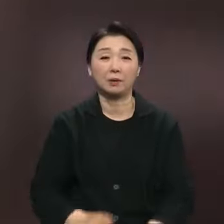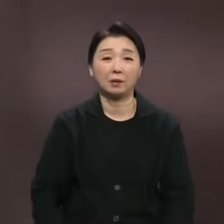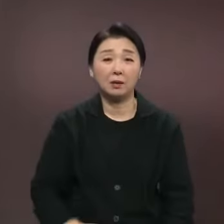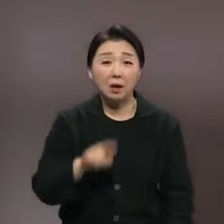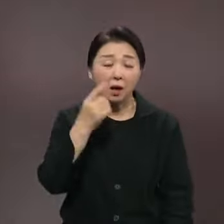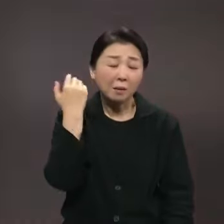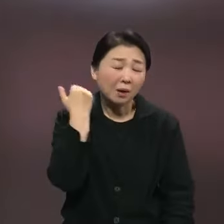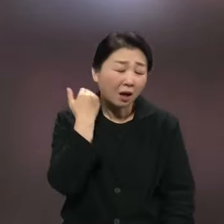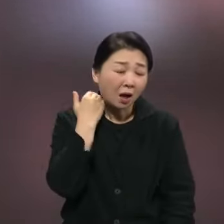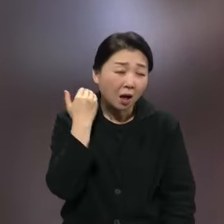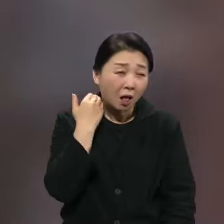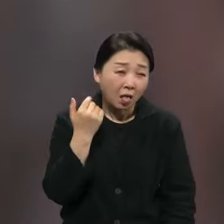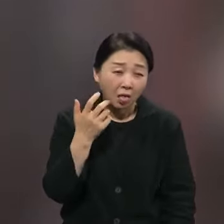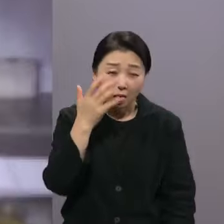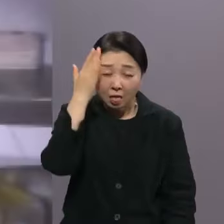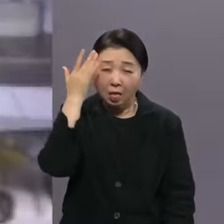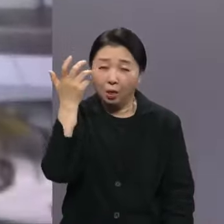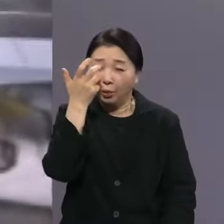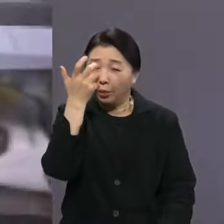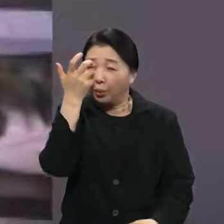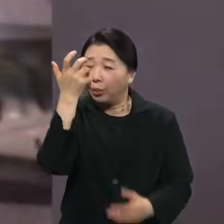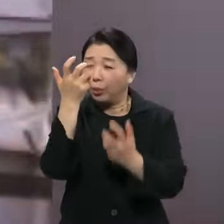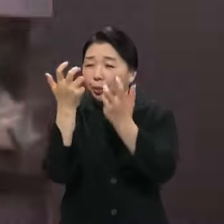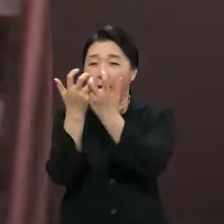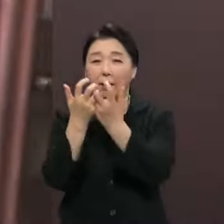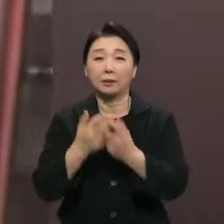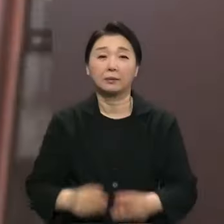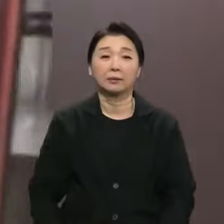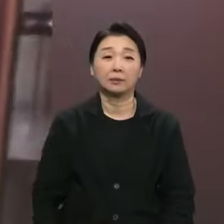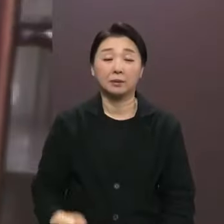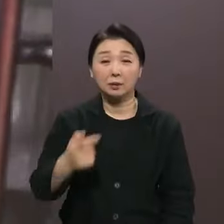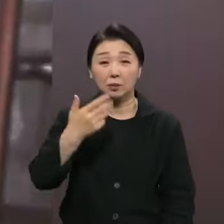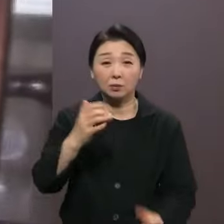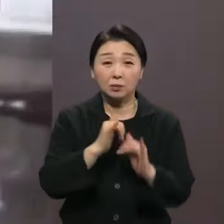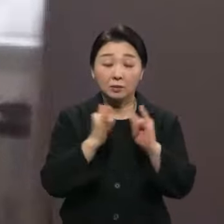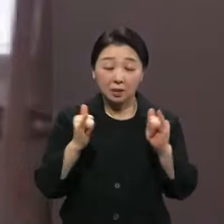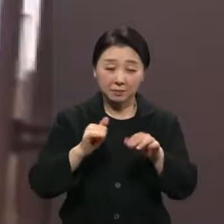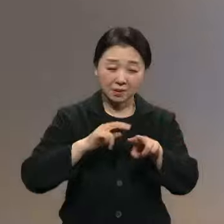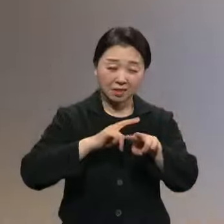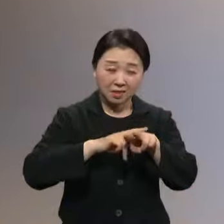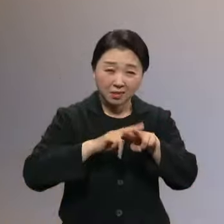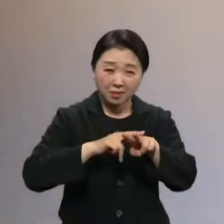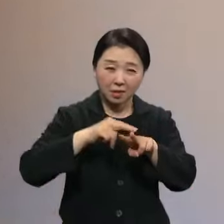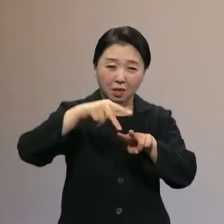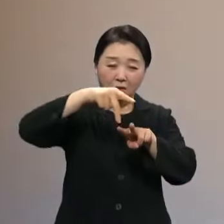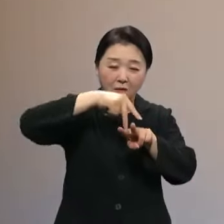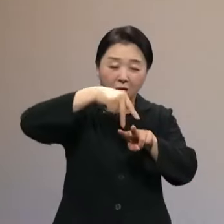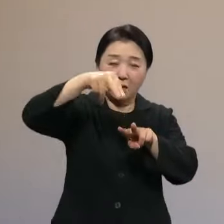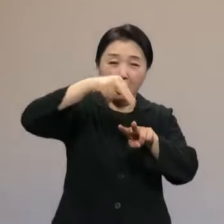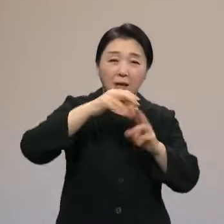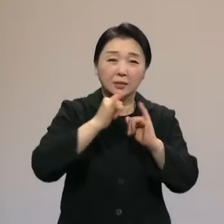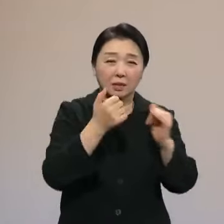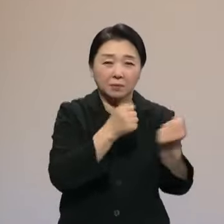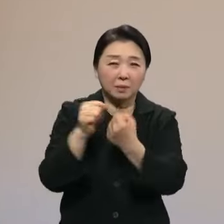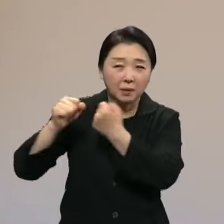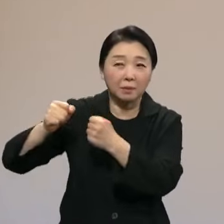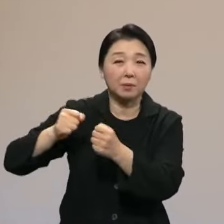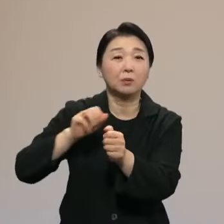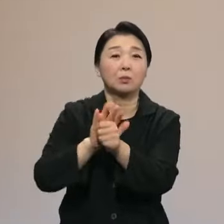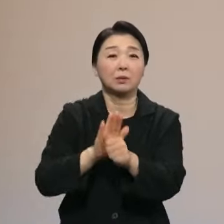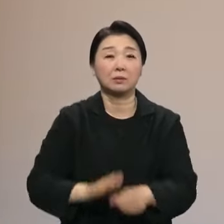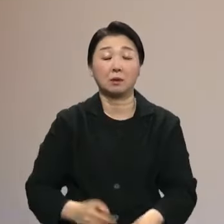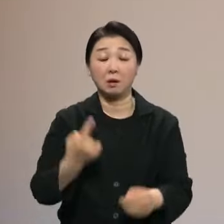보이지 않을만큼 검은 연기가 가득합니다 소방대원들은 사다리를 오르내리며 주민들을 대피시